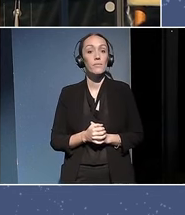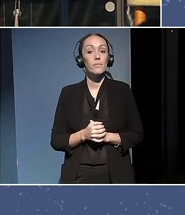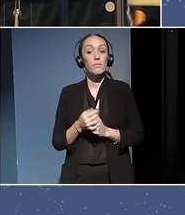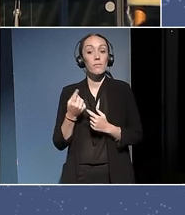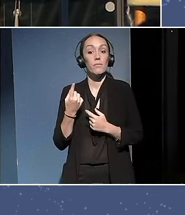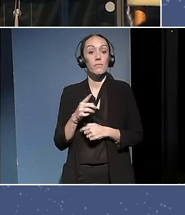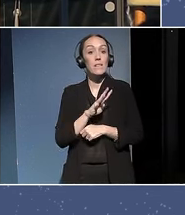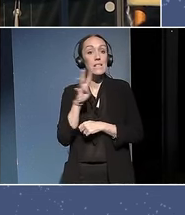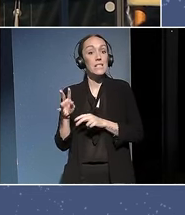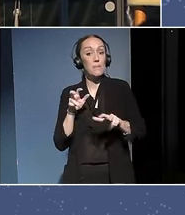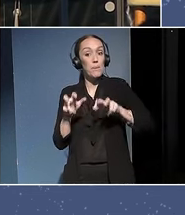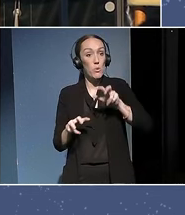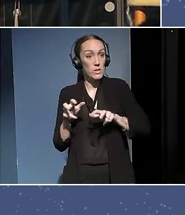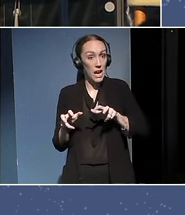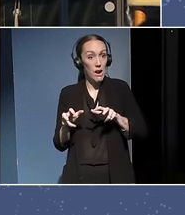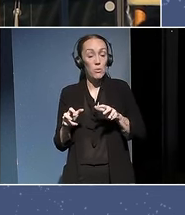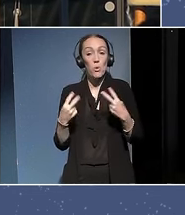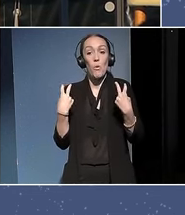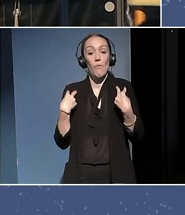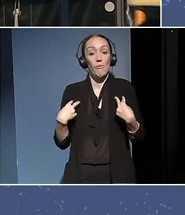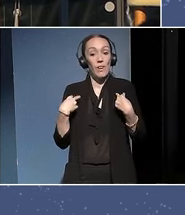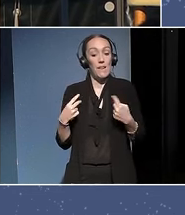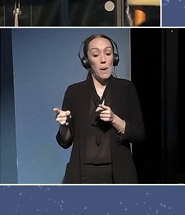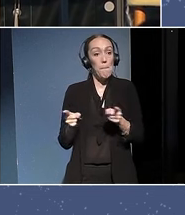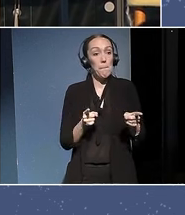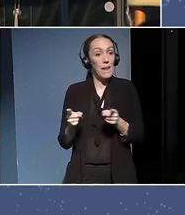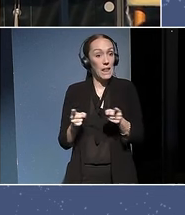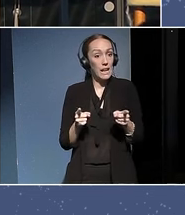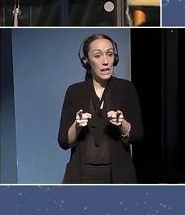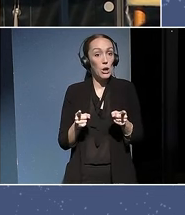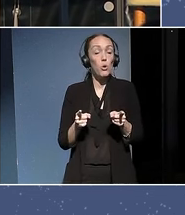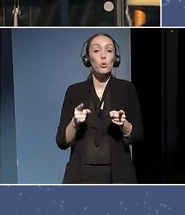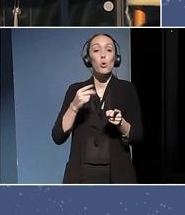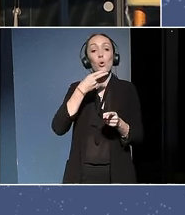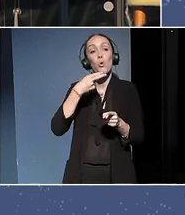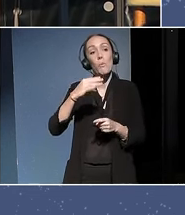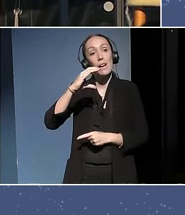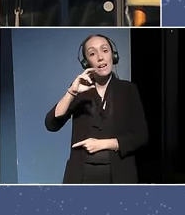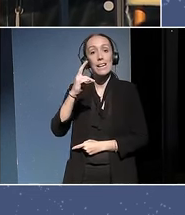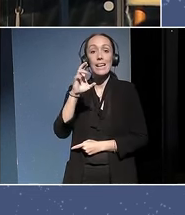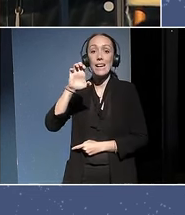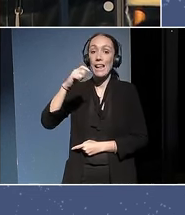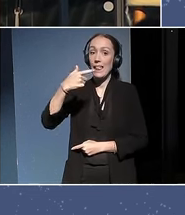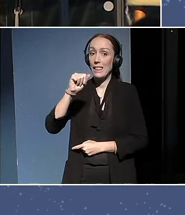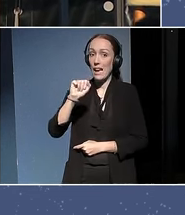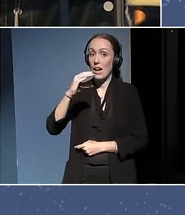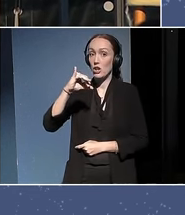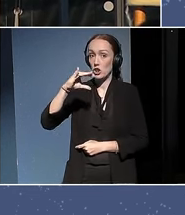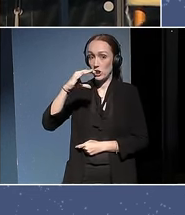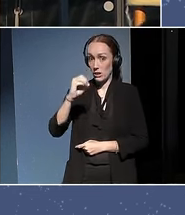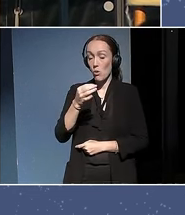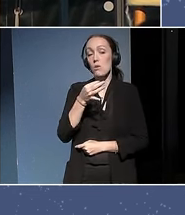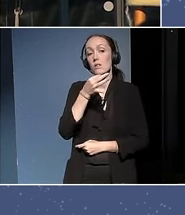dinosauro che è vissuto nel cretacico Ok Quindi il periodo L'ultimo periodo dell'era